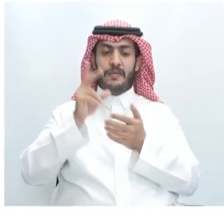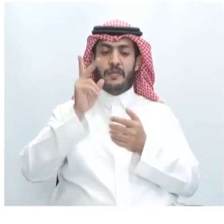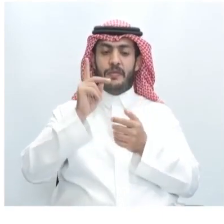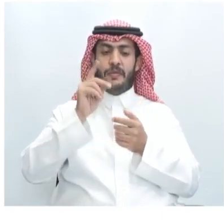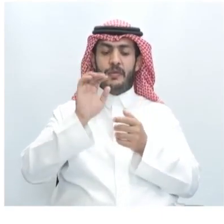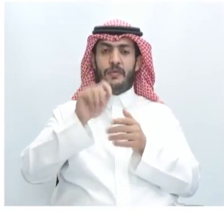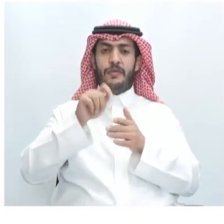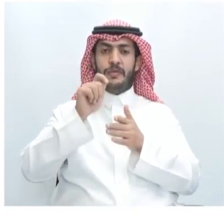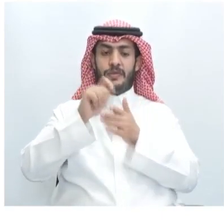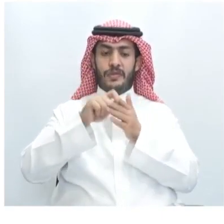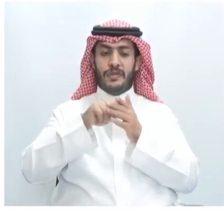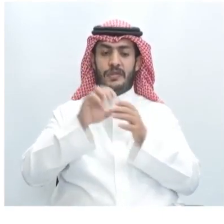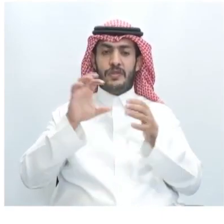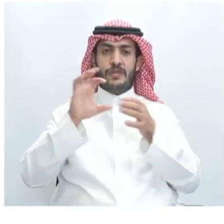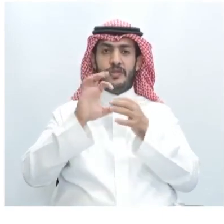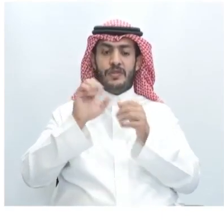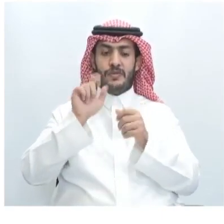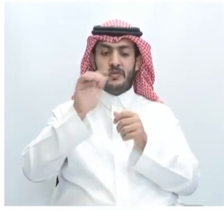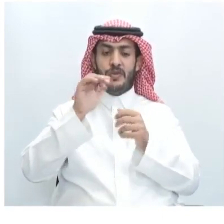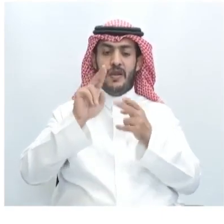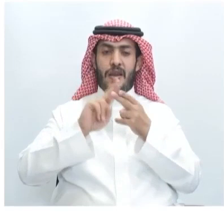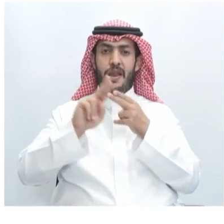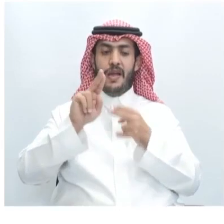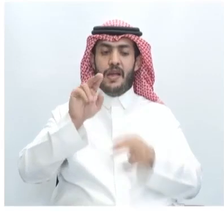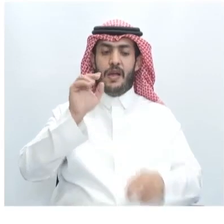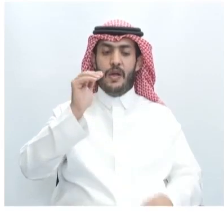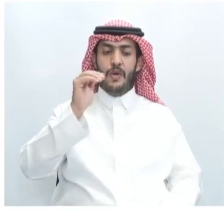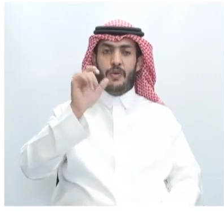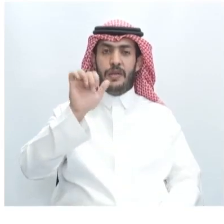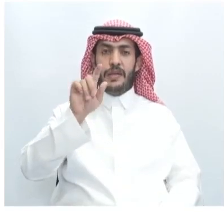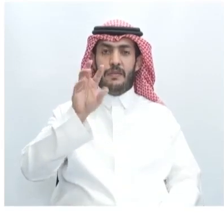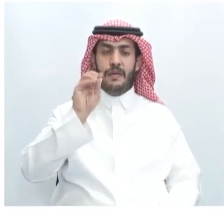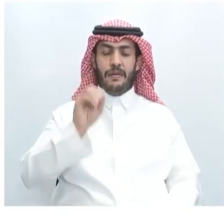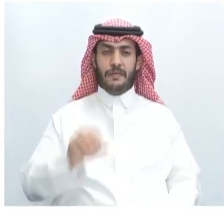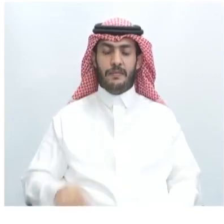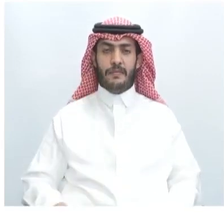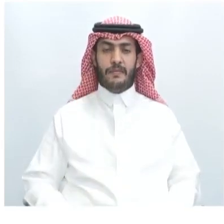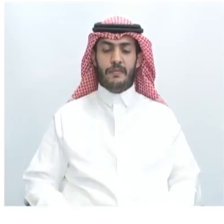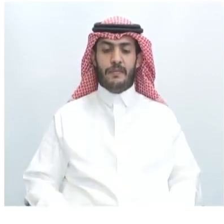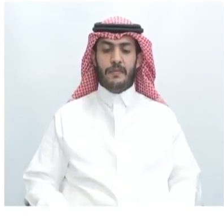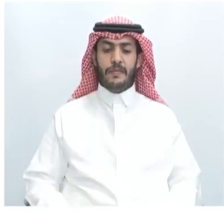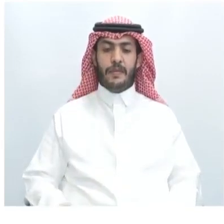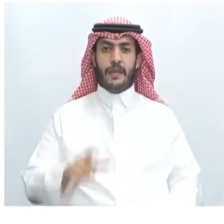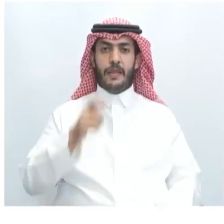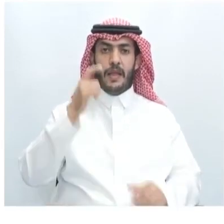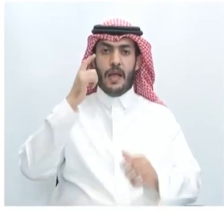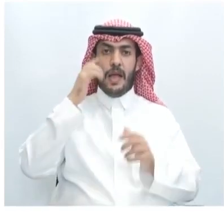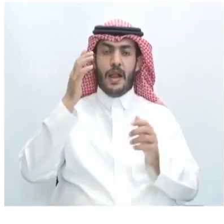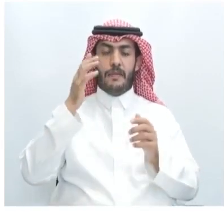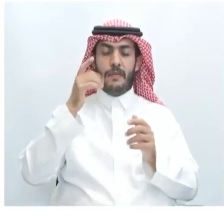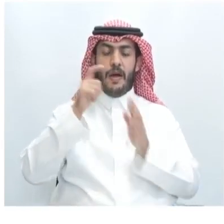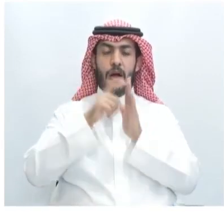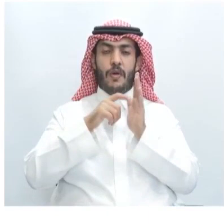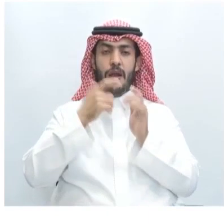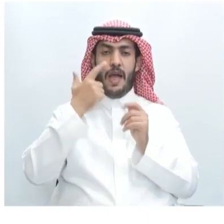اجراء صلح صلح الحديبيه صلح الحديبيه فاذا هذه من علم القانون في عهد النبي